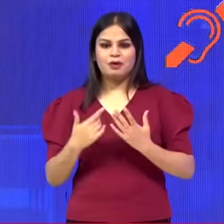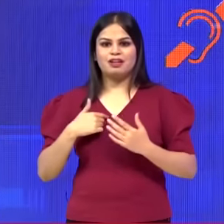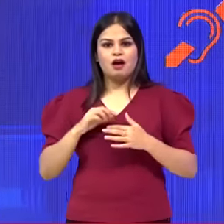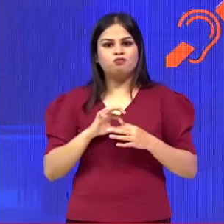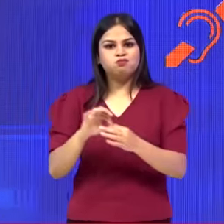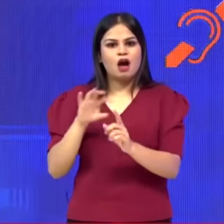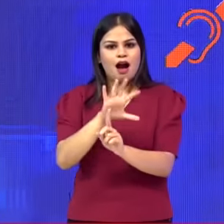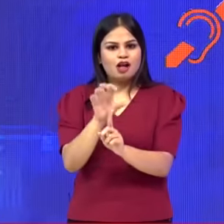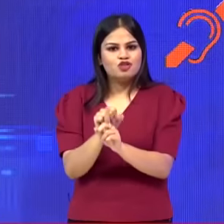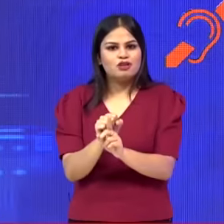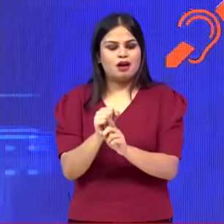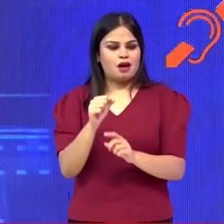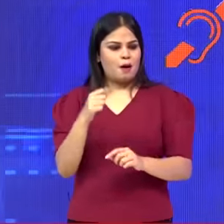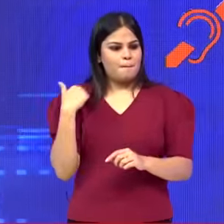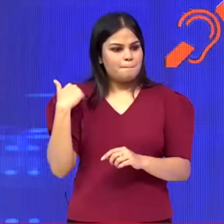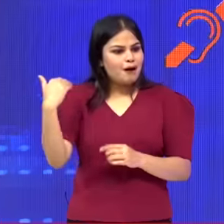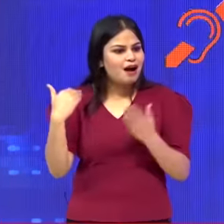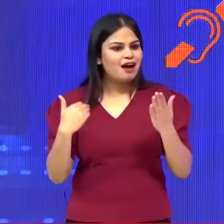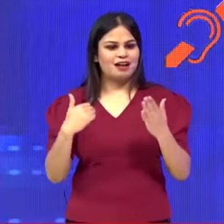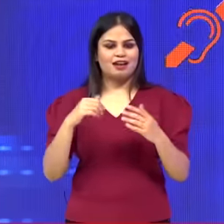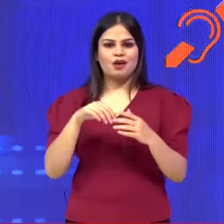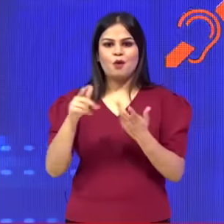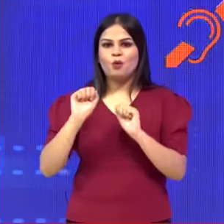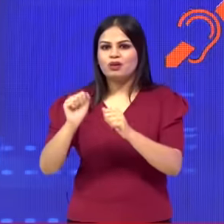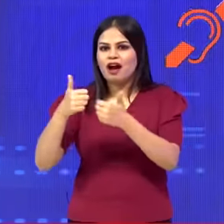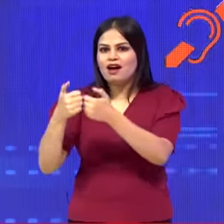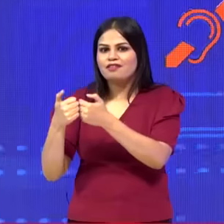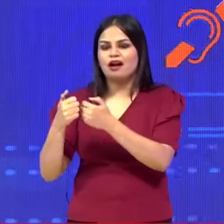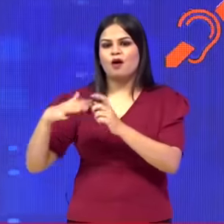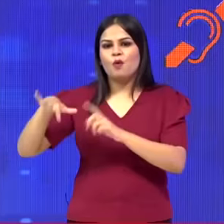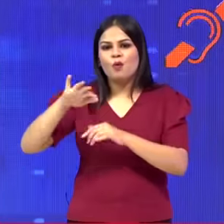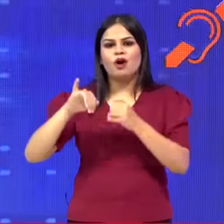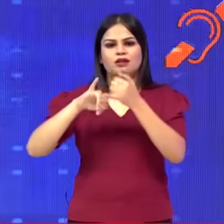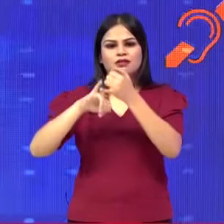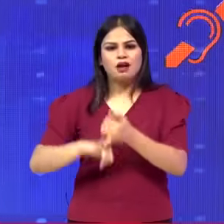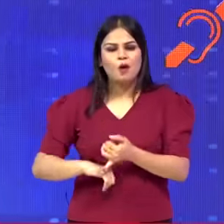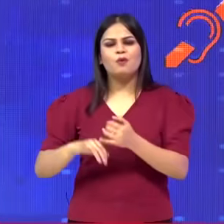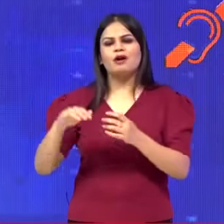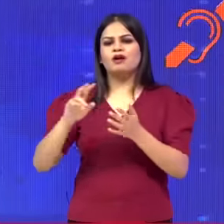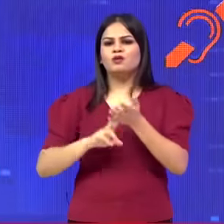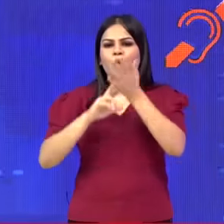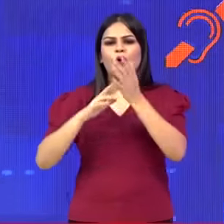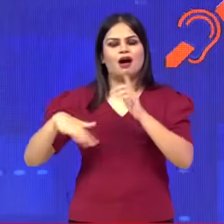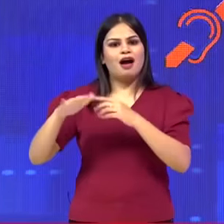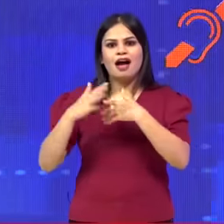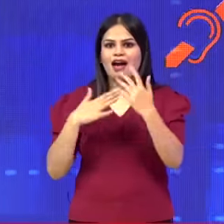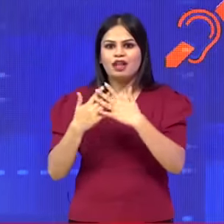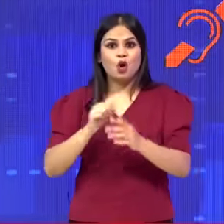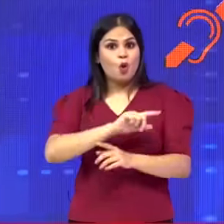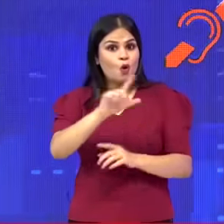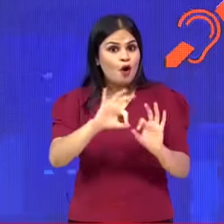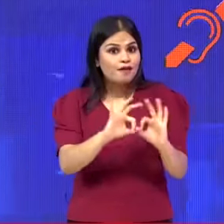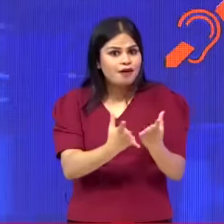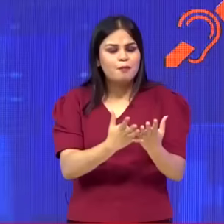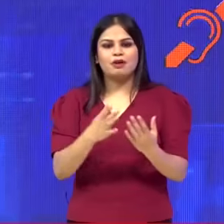है, उनकी गर्ल फ्रेंड्स, यू नो, एवरी वन टुगेदर, इन द साउथ फैमिली, इन द इन लॉज, एंड वॉट ही डज फॉर द इन लॉज, तो ऑल द वीमेन